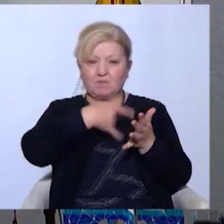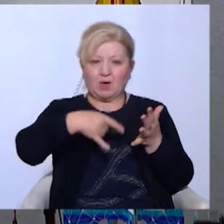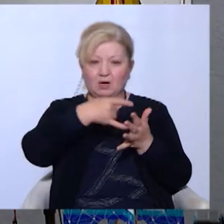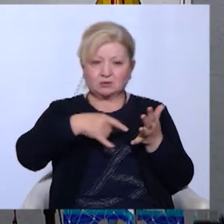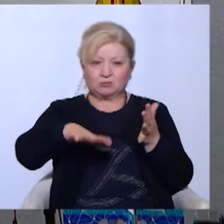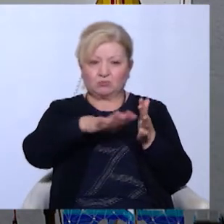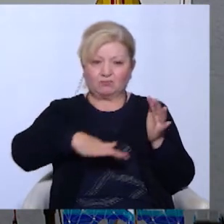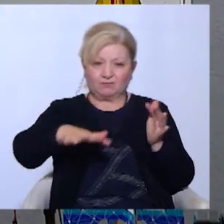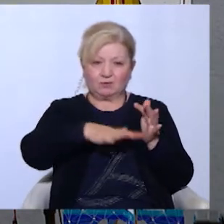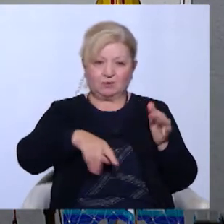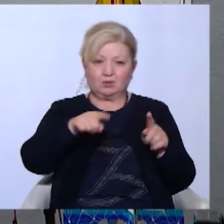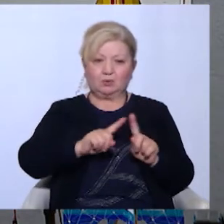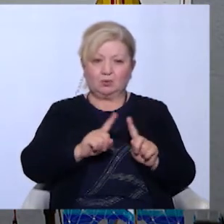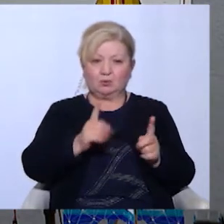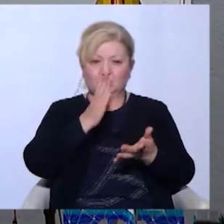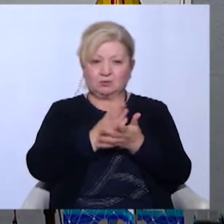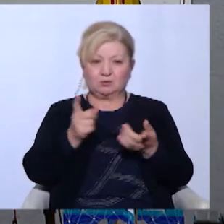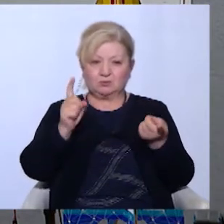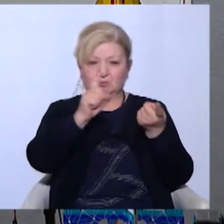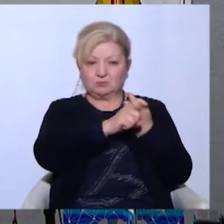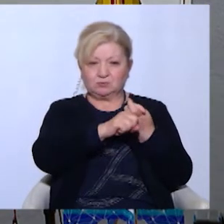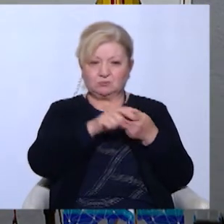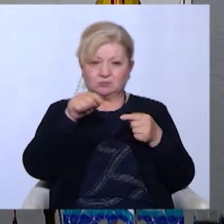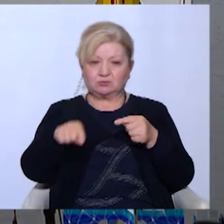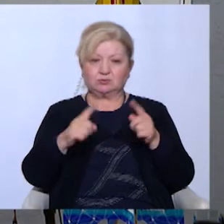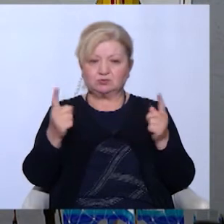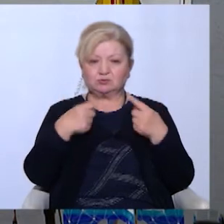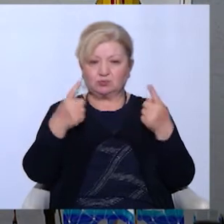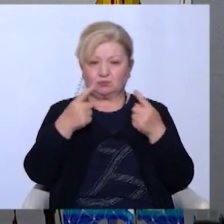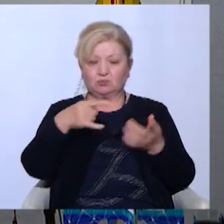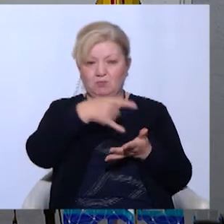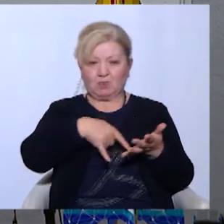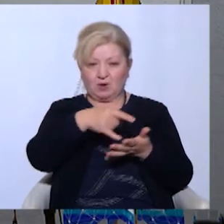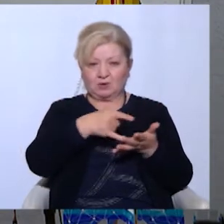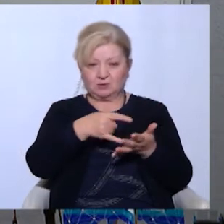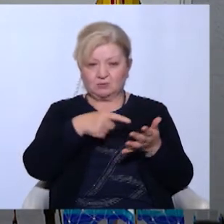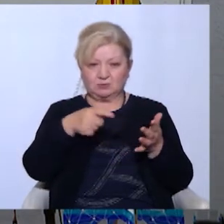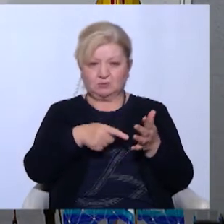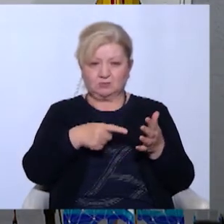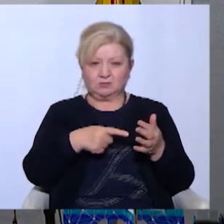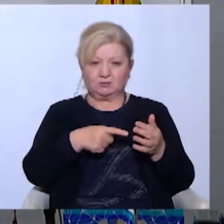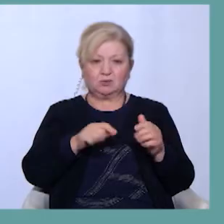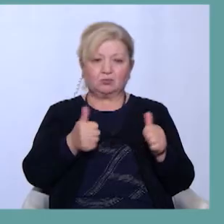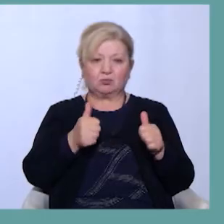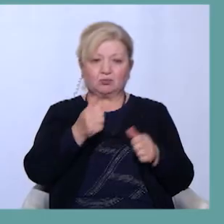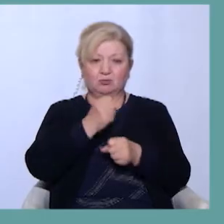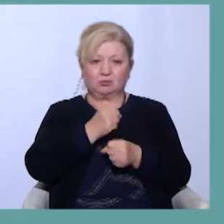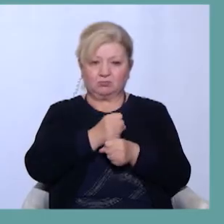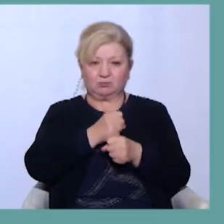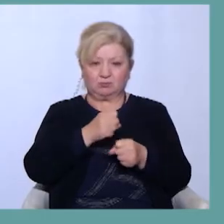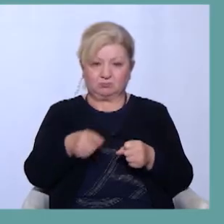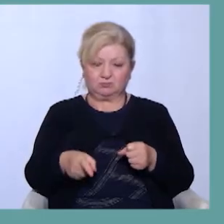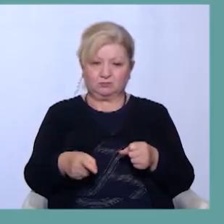წარმოიშვება მაგნიტური ველი, რომელიც იმოქმედებს ამ ჩვეულებრივ მუდმივ მაგნიტს.